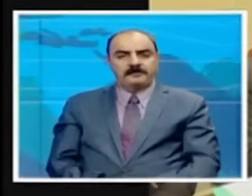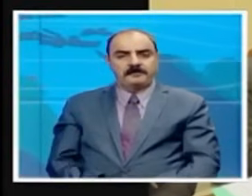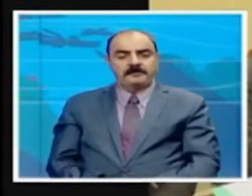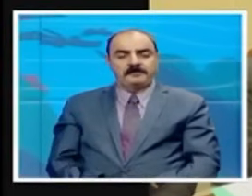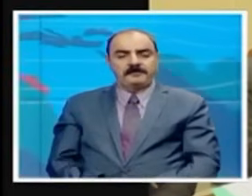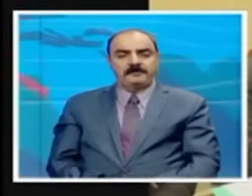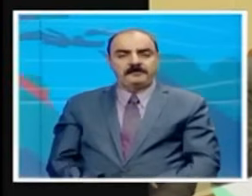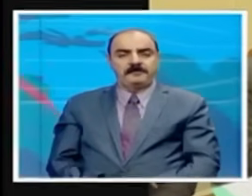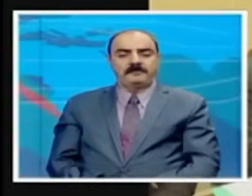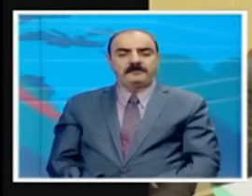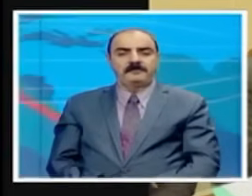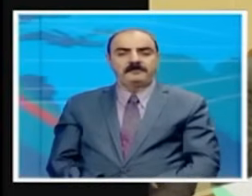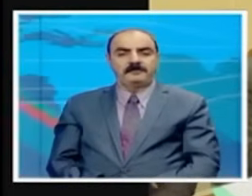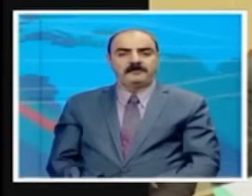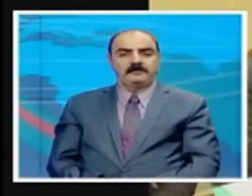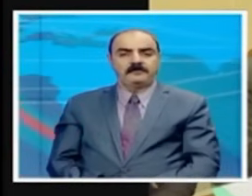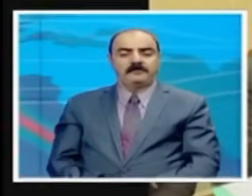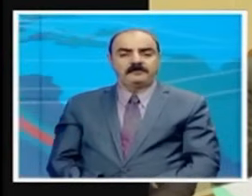والياباني.